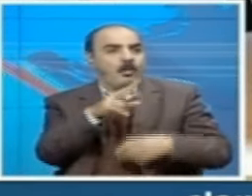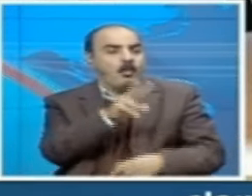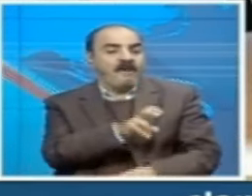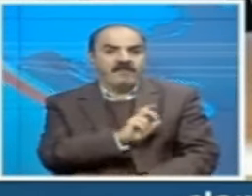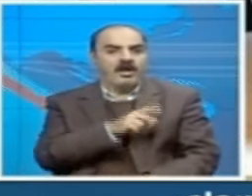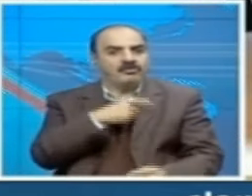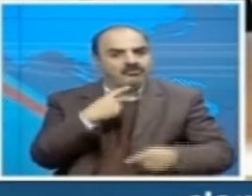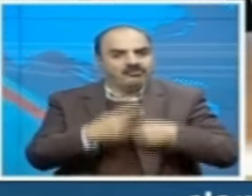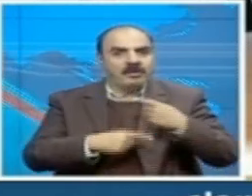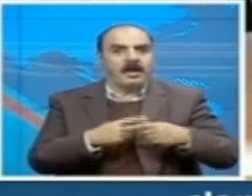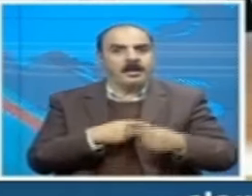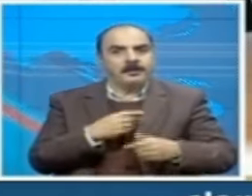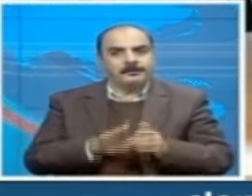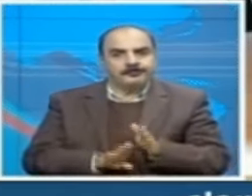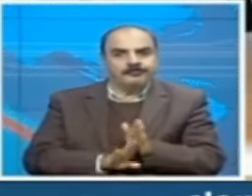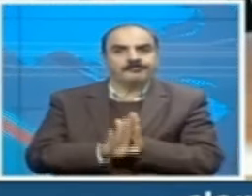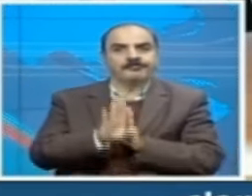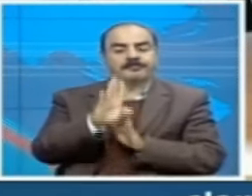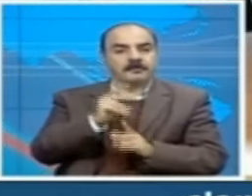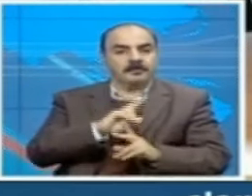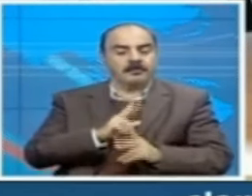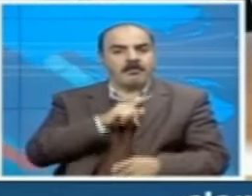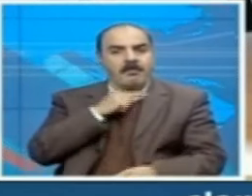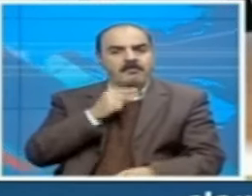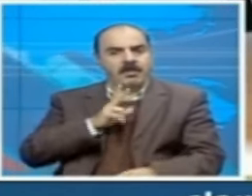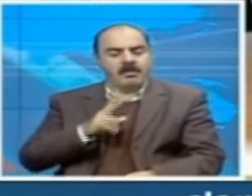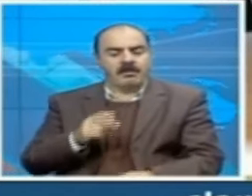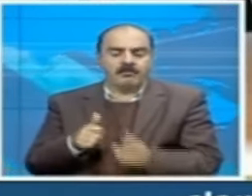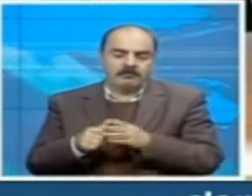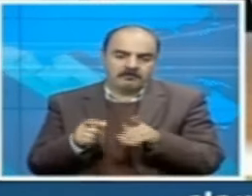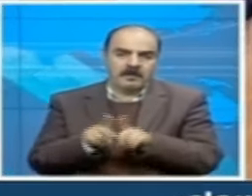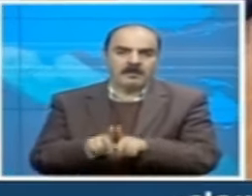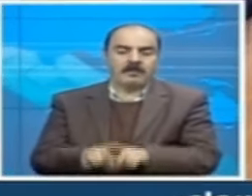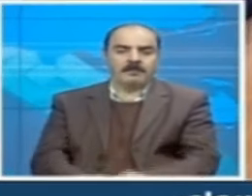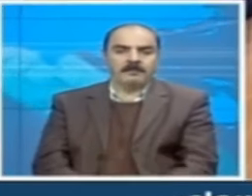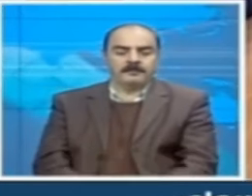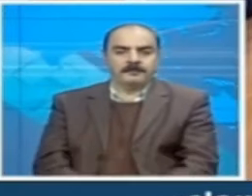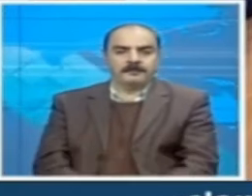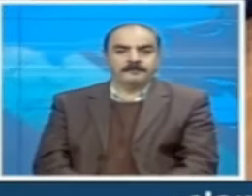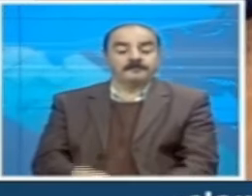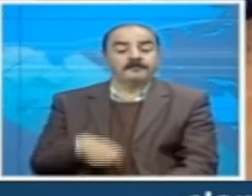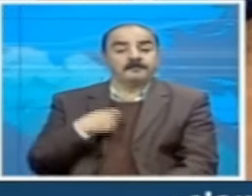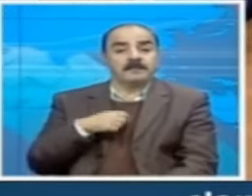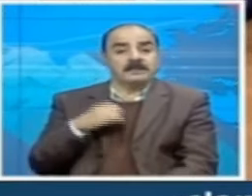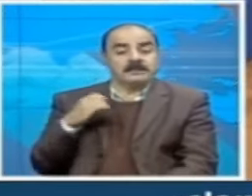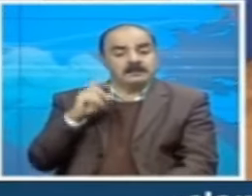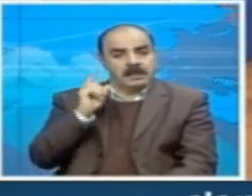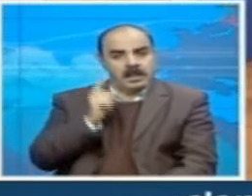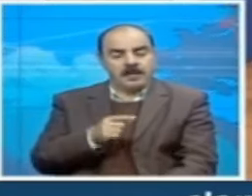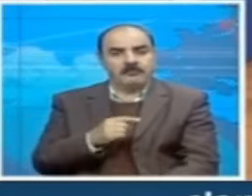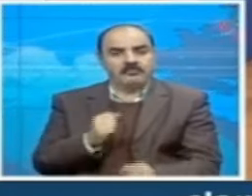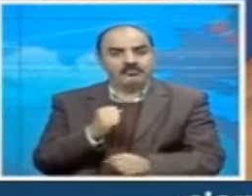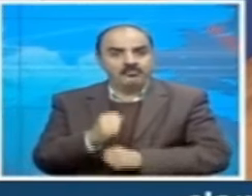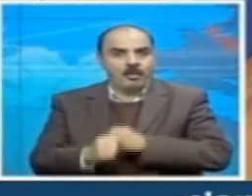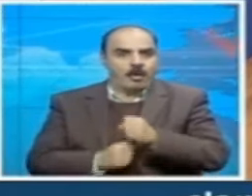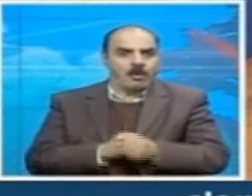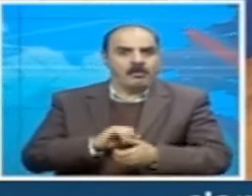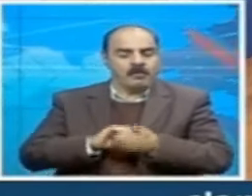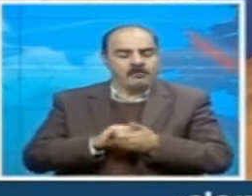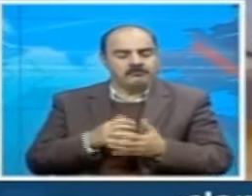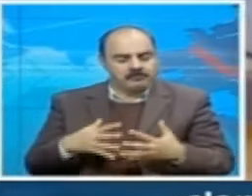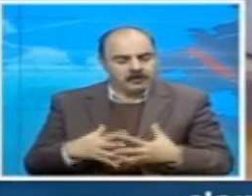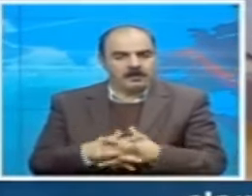لعملية التنمية والقطاعات الأخرى ذات الأولوية، حيث وجه السيد الرئيس بتعزيز الجهود في هذا